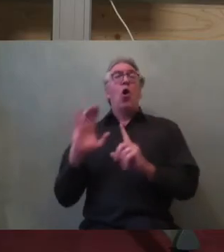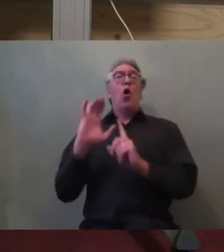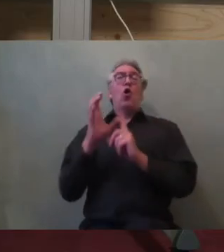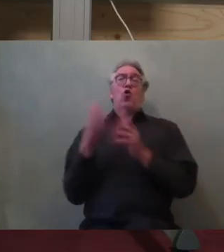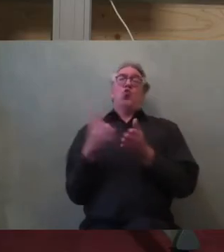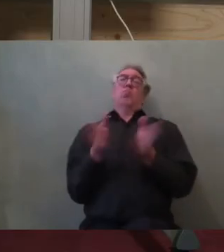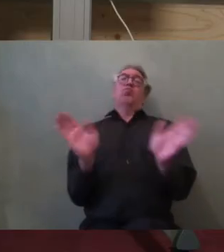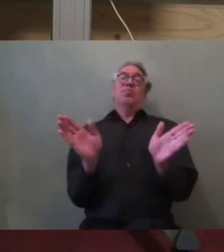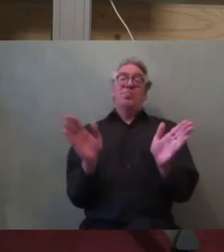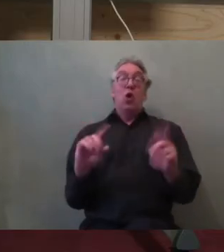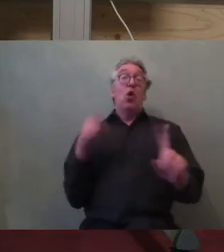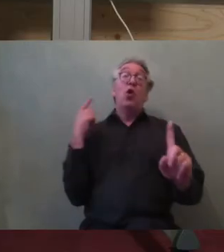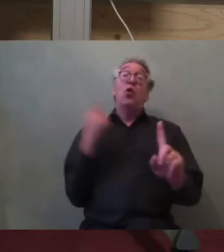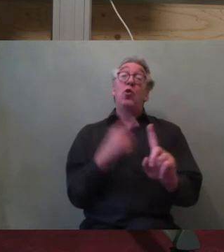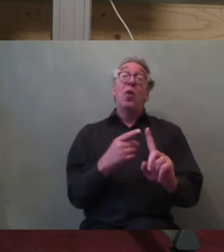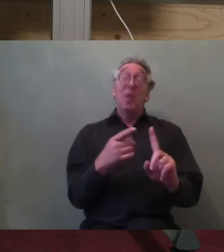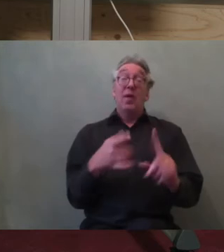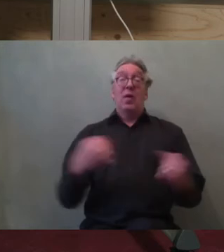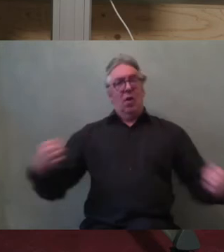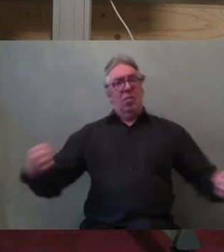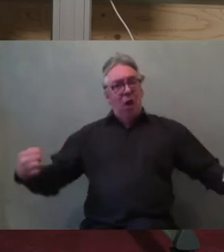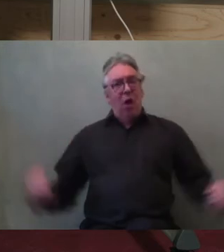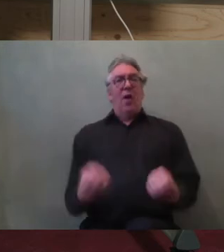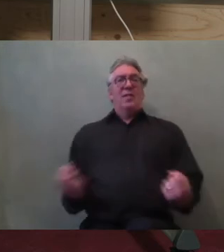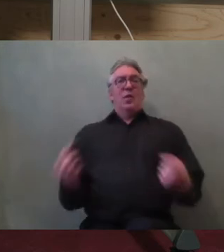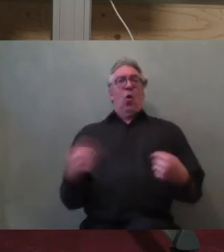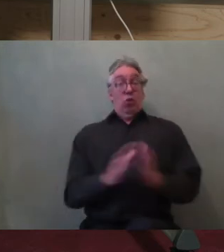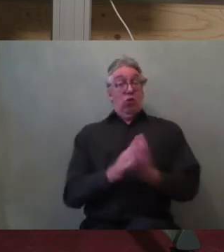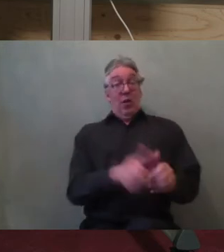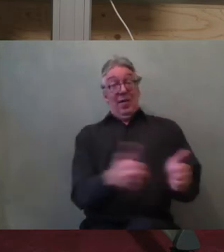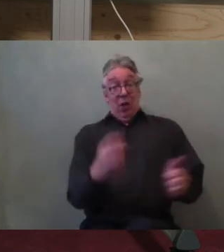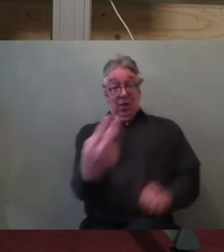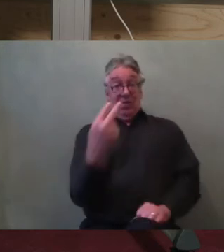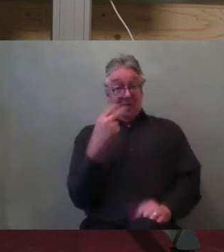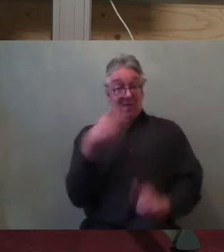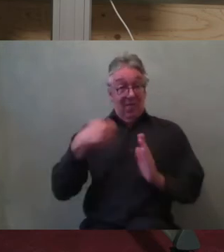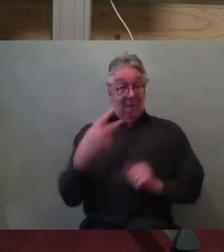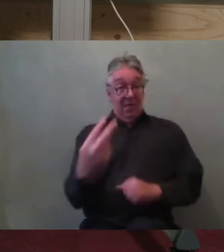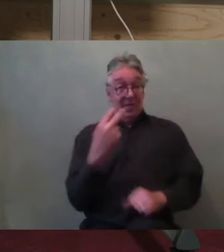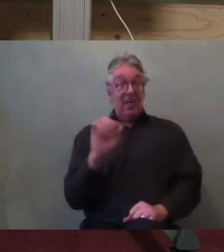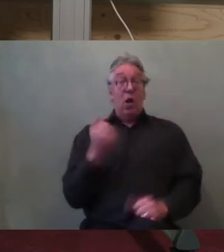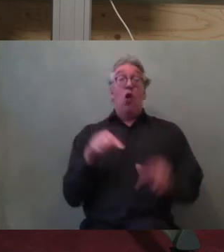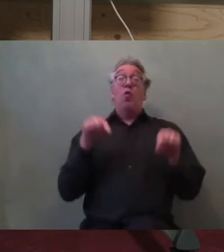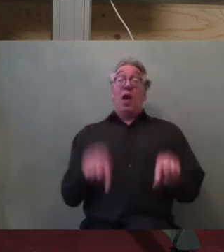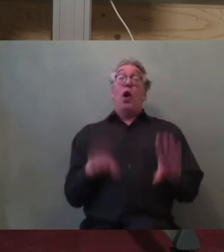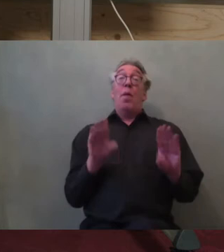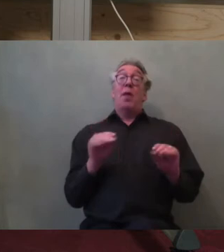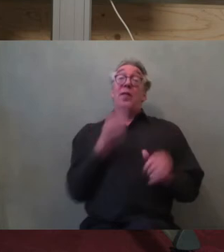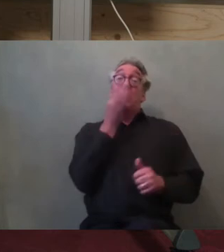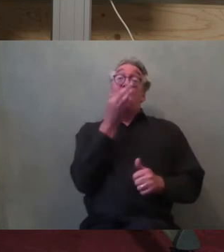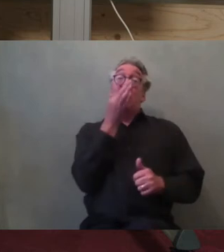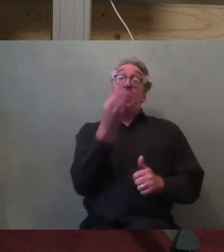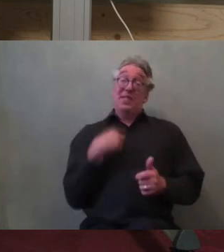doel is om in actie te komen. Dus iedereen die dit filmpje ziet, kan vandaag praktische tips krijgen over hoe je aan de slag kunt